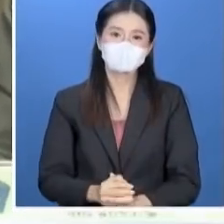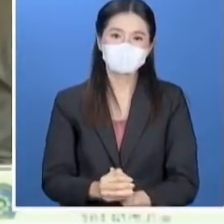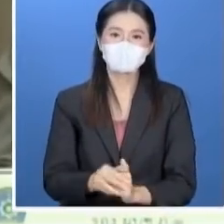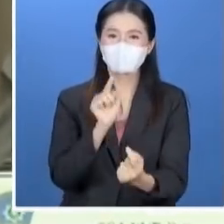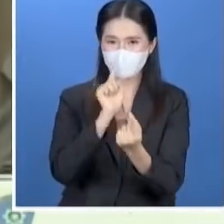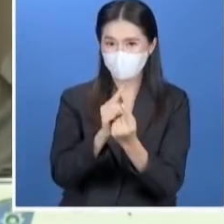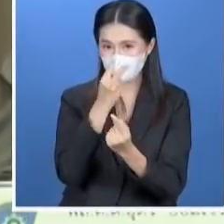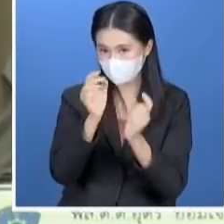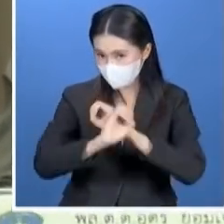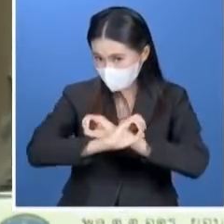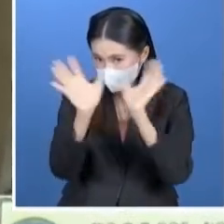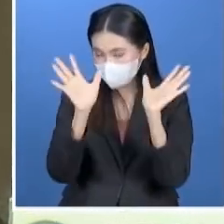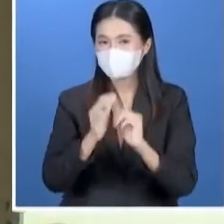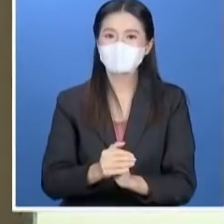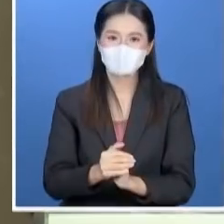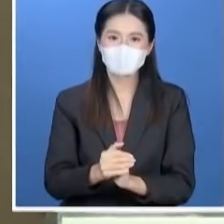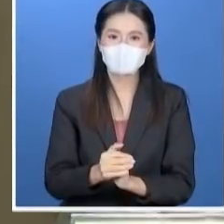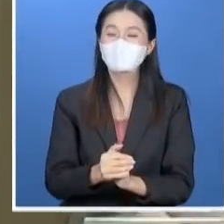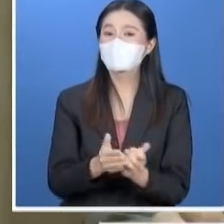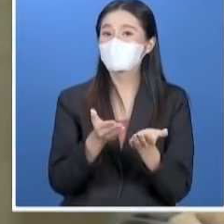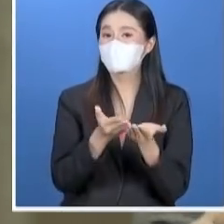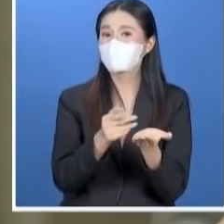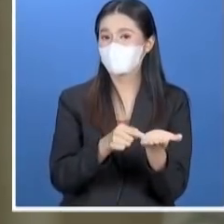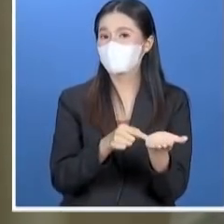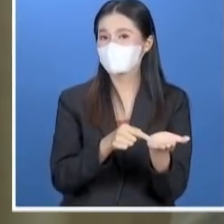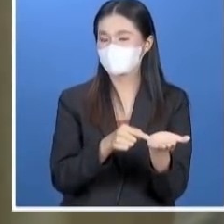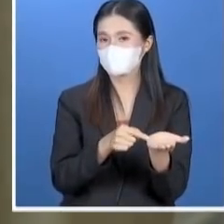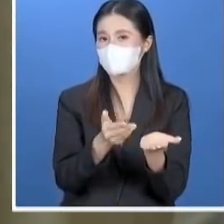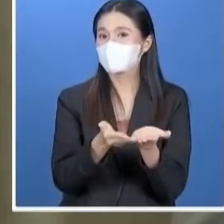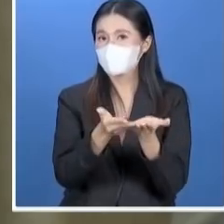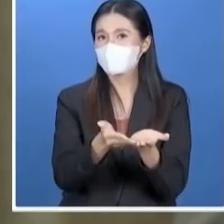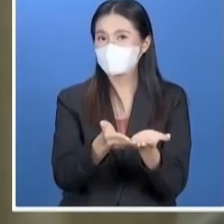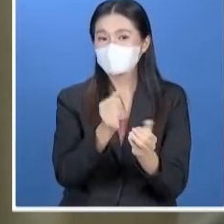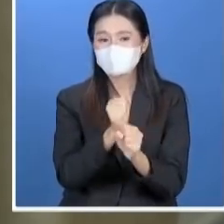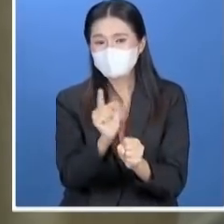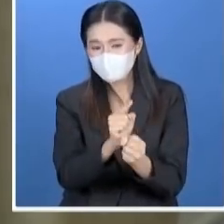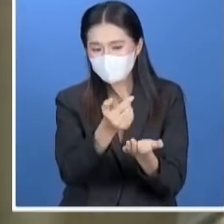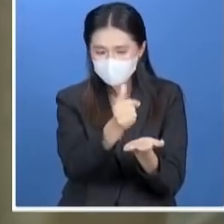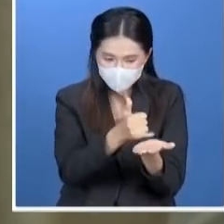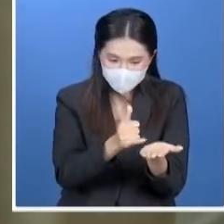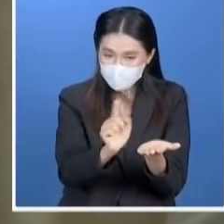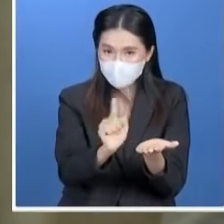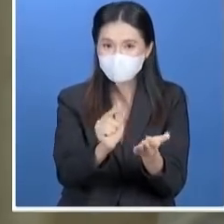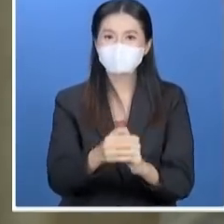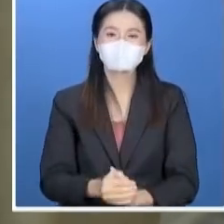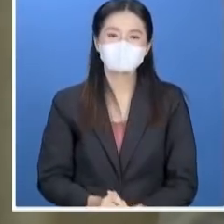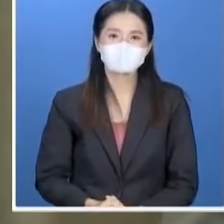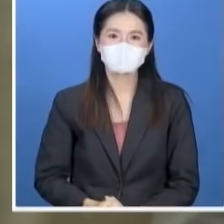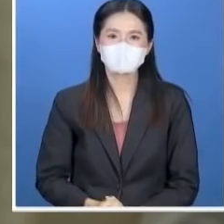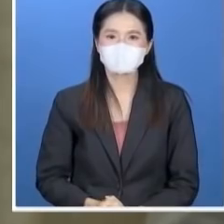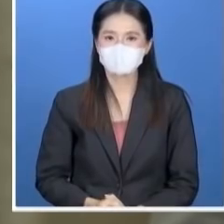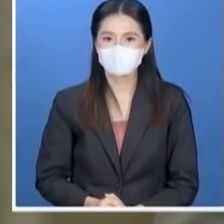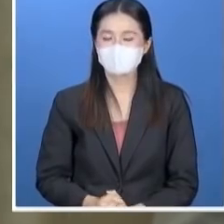ากฏค่อนข้างชัดเจนนะครับว่าแต่ละคนเนี่ยนะครับขณะล่องเรือเนี่ยทำอะไรอยู่ยังไงบ้างนะครับ